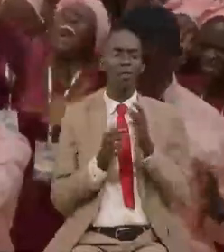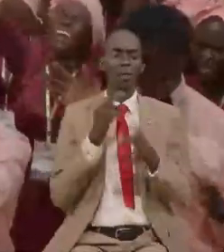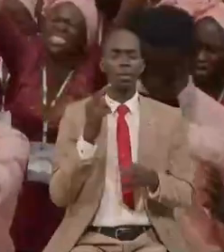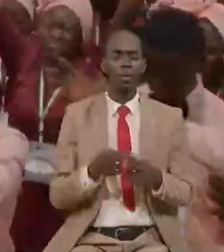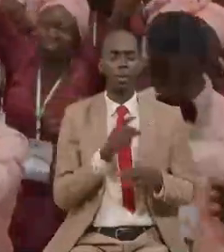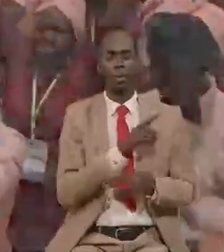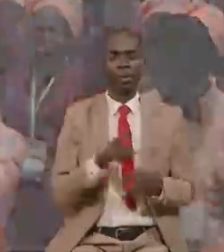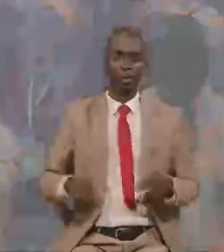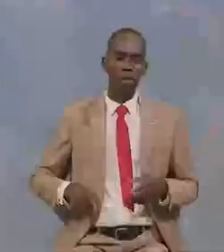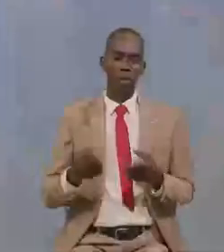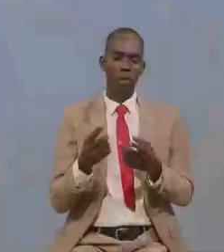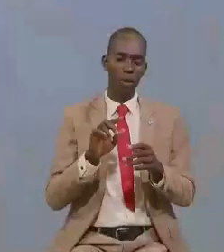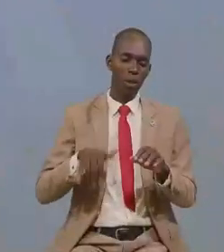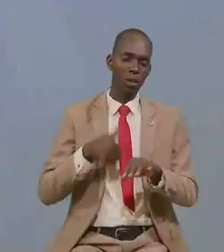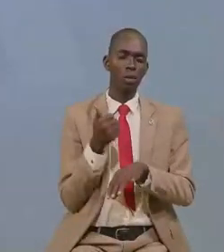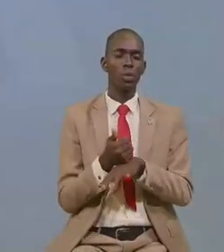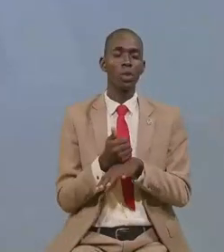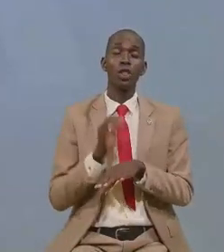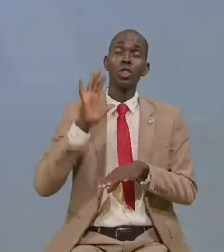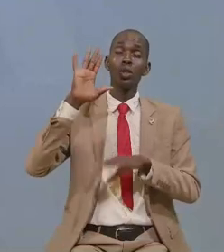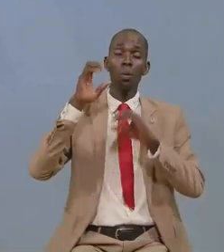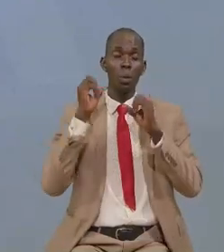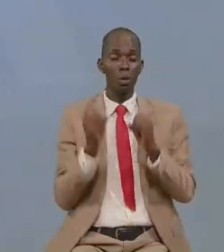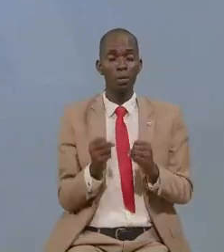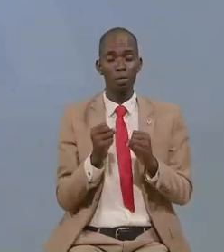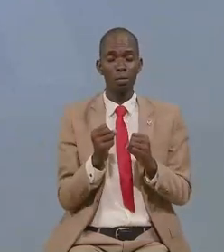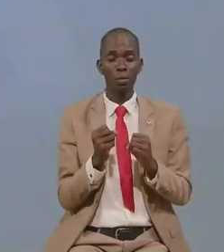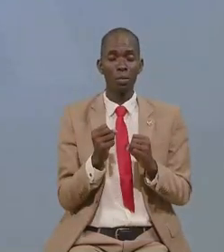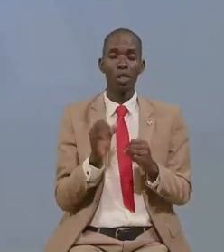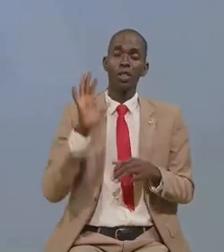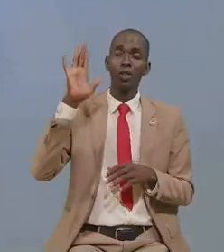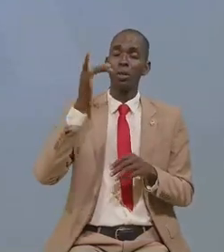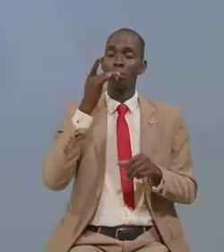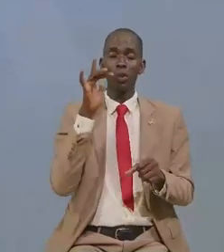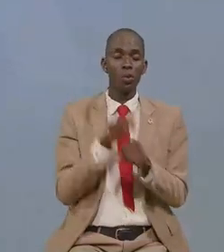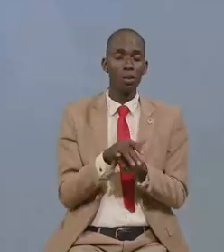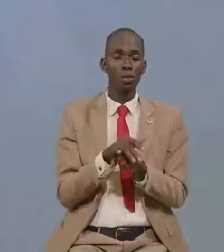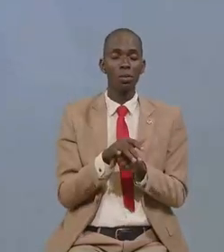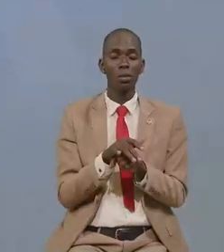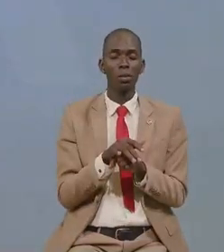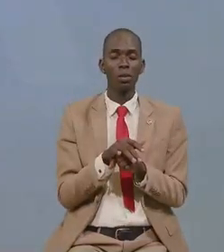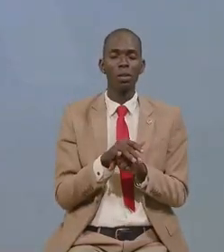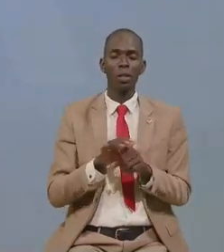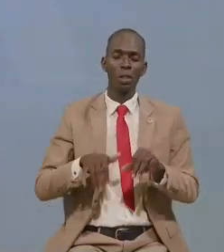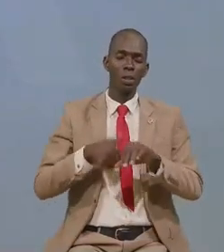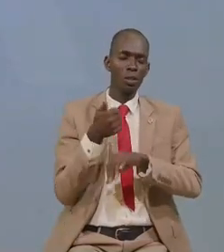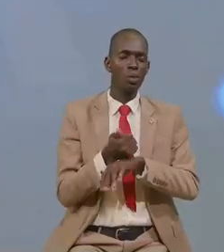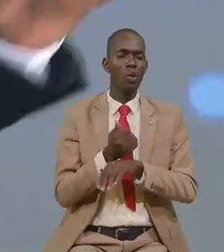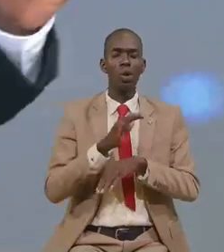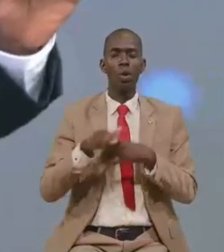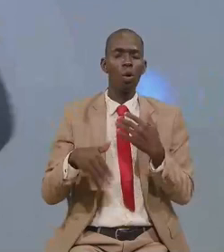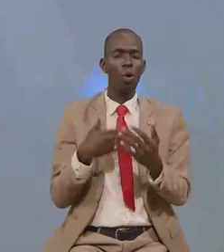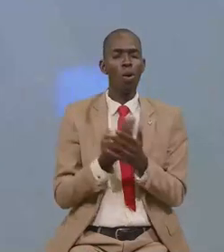Seigneur, confirme ta puissance, ta promesse. Confirme toutes